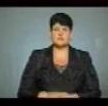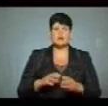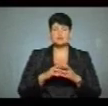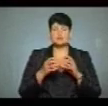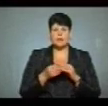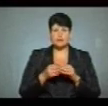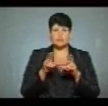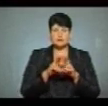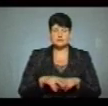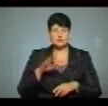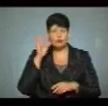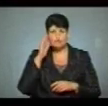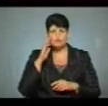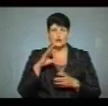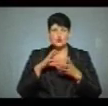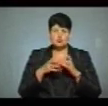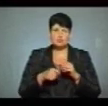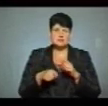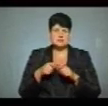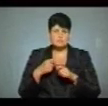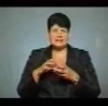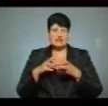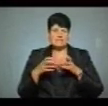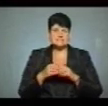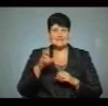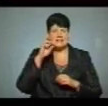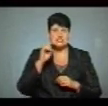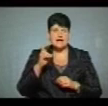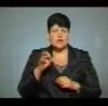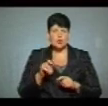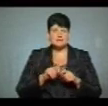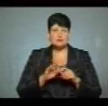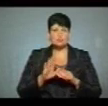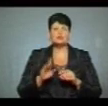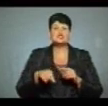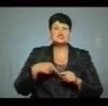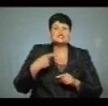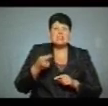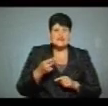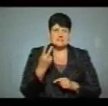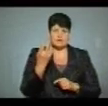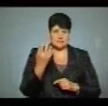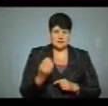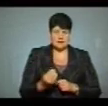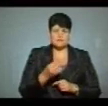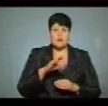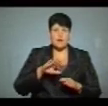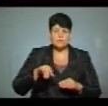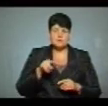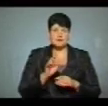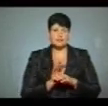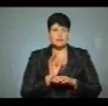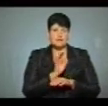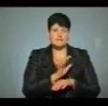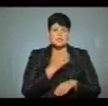Результати аналізів води, сума збитків і висновки Держекоінспекції будуть через два дні, повідомив Едуард Ференц. Після цього їх направлять